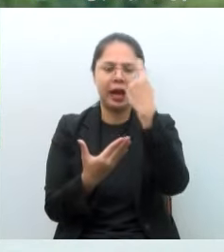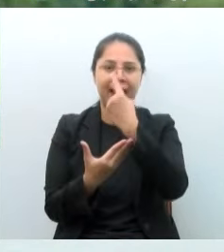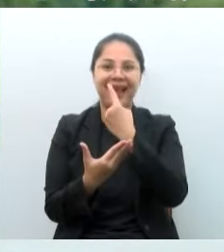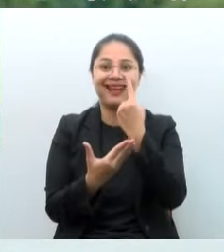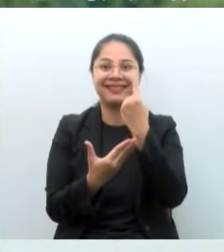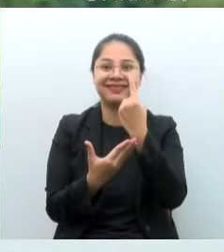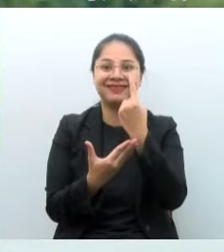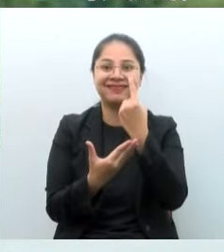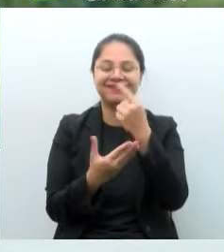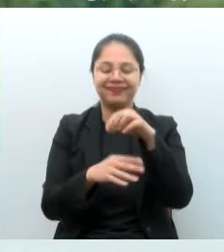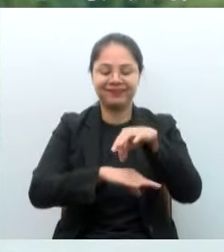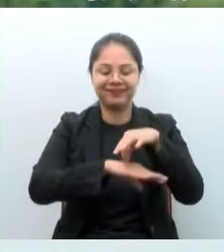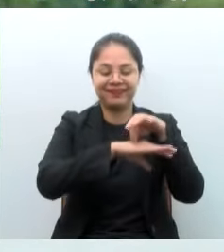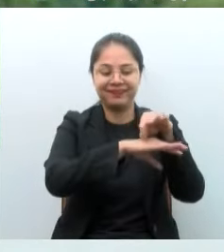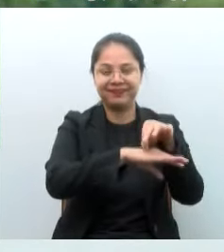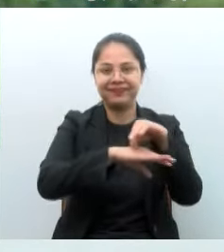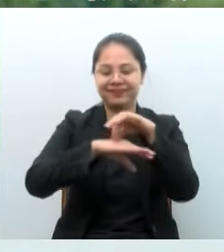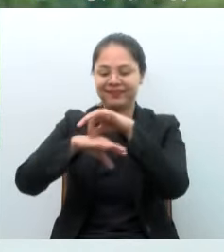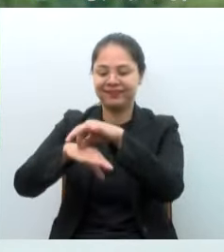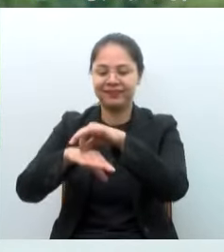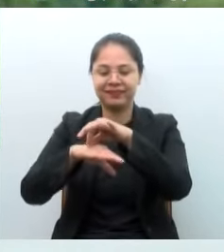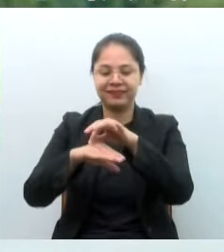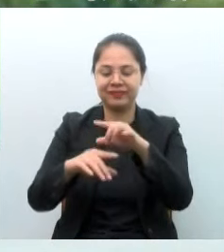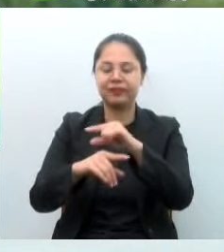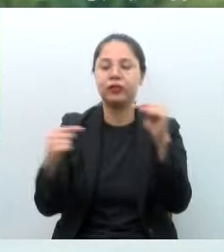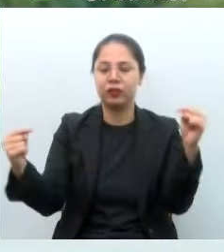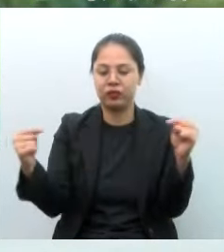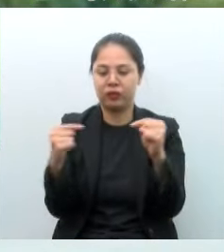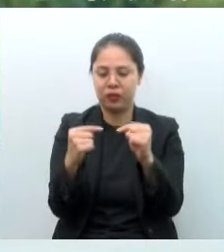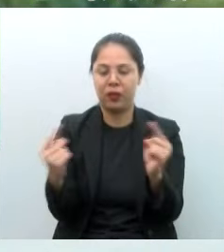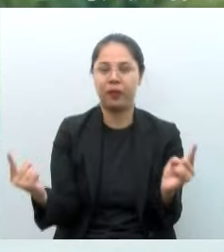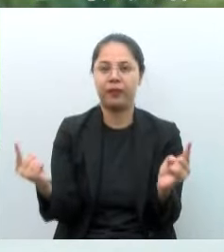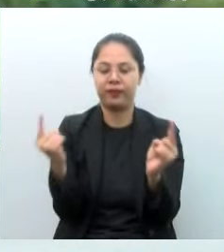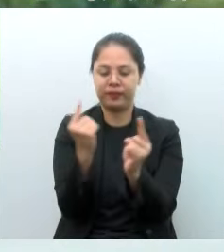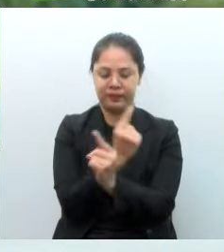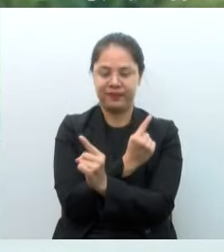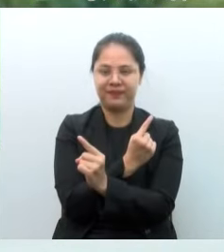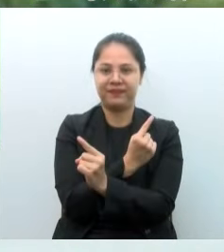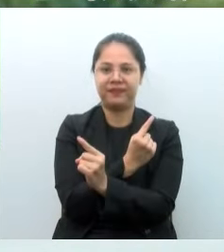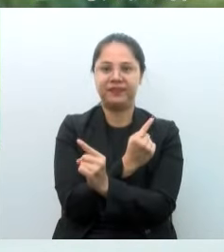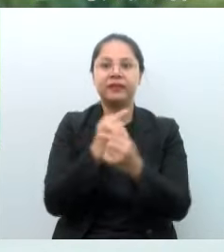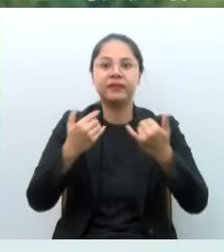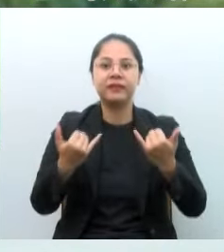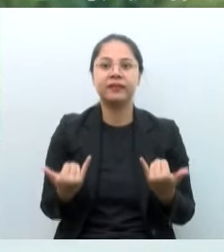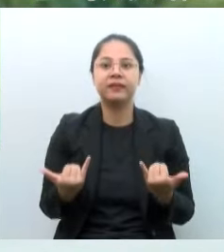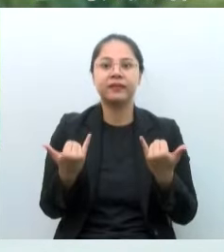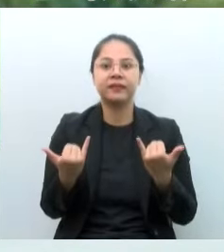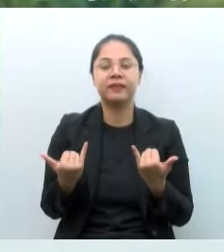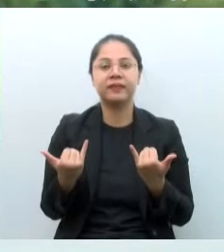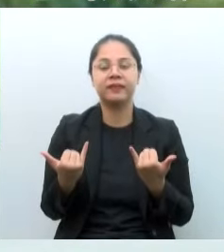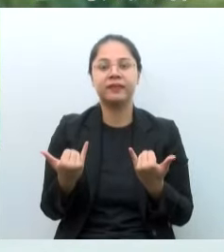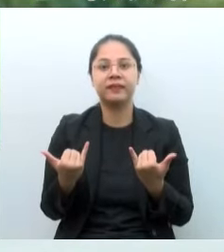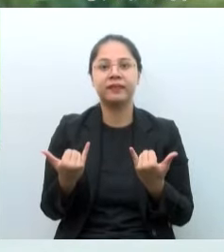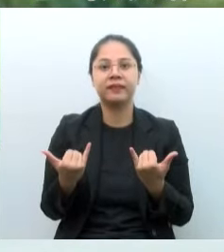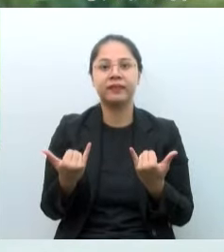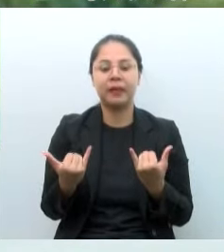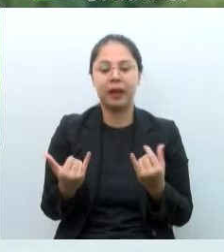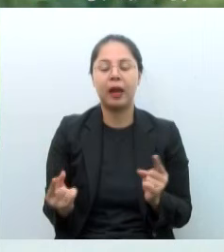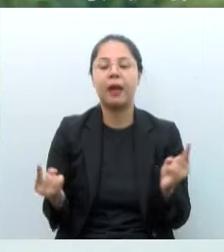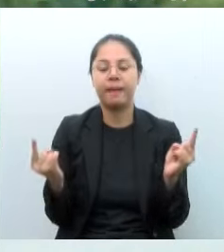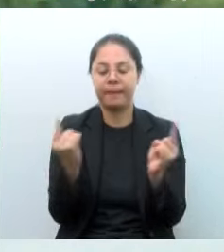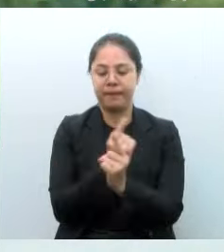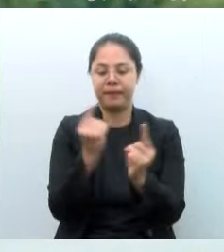าเป็นTMS นะครับซึ่งวันนี้ก็สำนักงานเขตพื้นที่หลายเขตพื้นที่ก็ได้ดำเนินการย้ายตามความต้องการของข้าราช